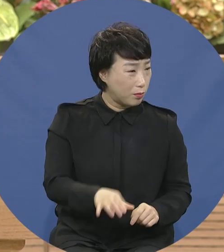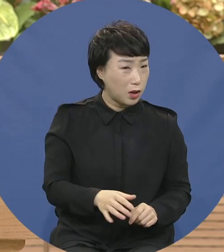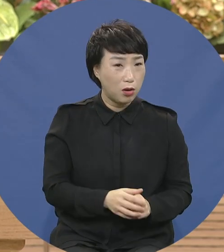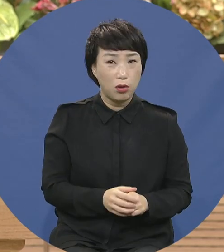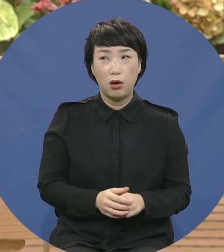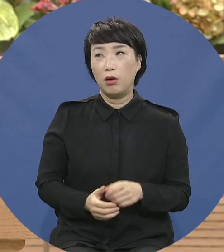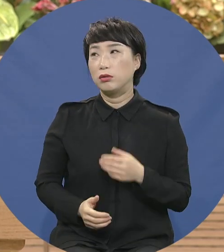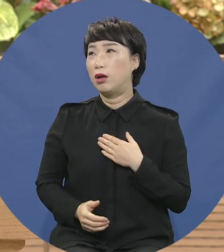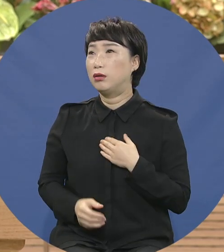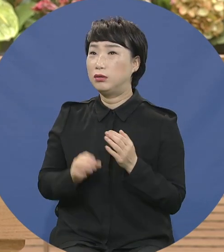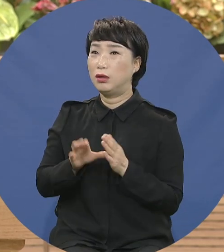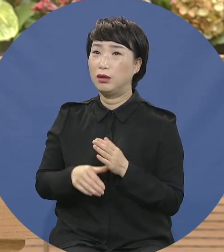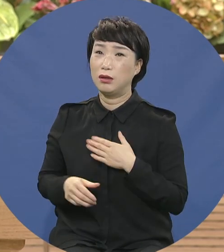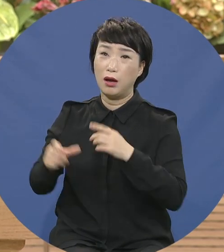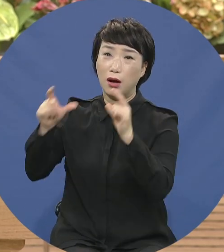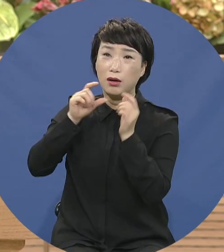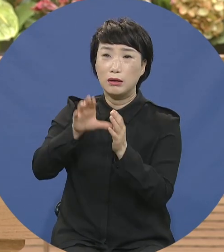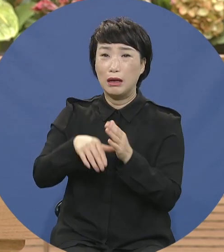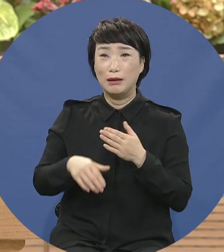그날 가서